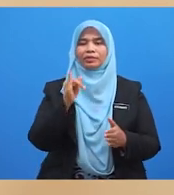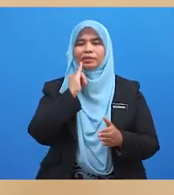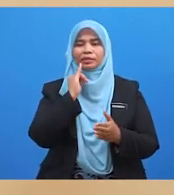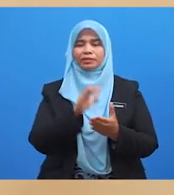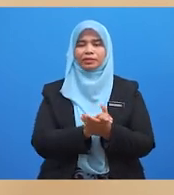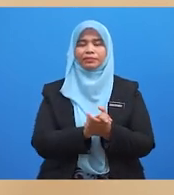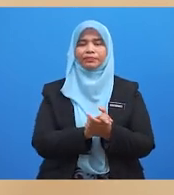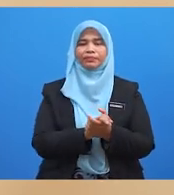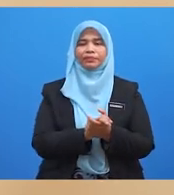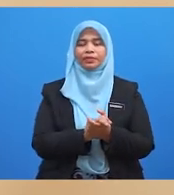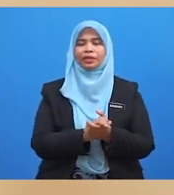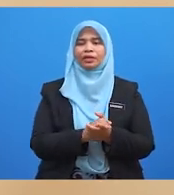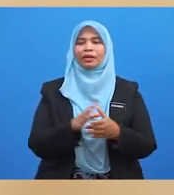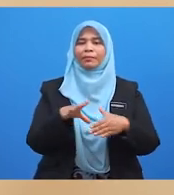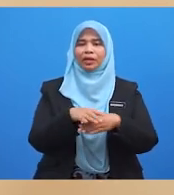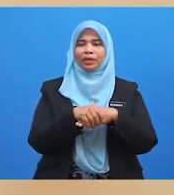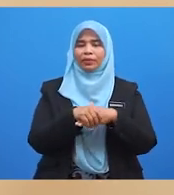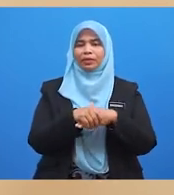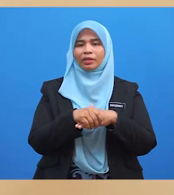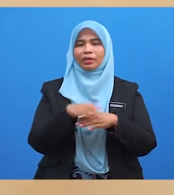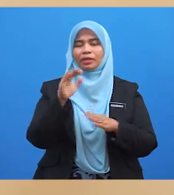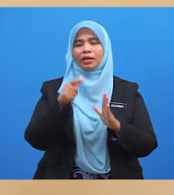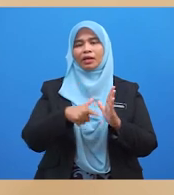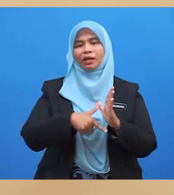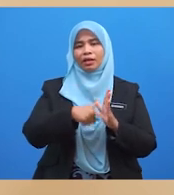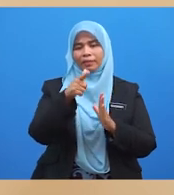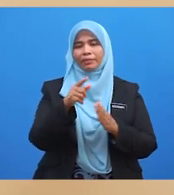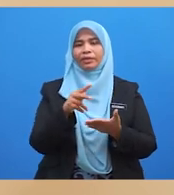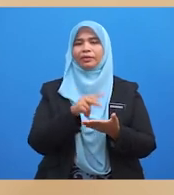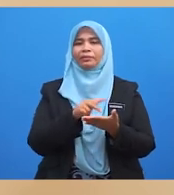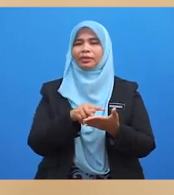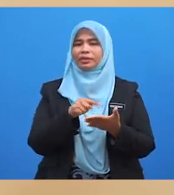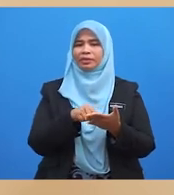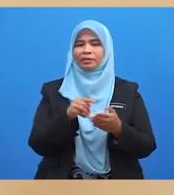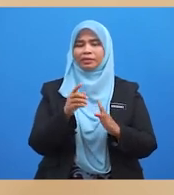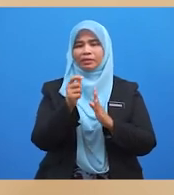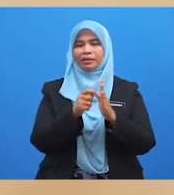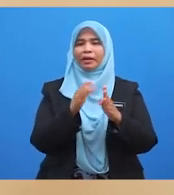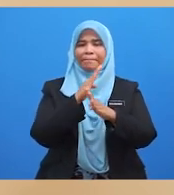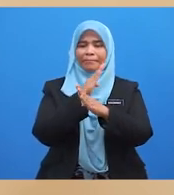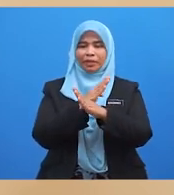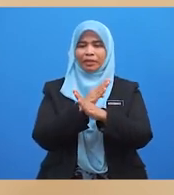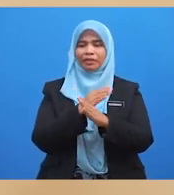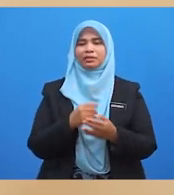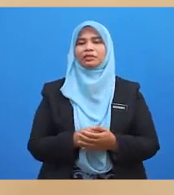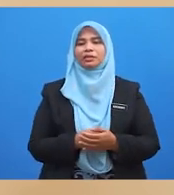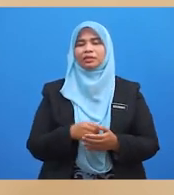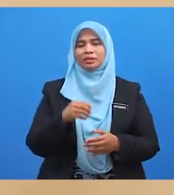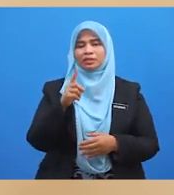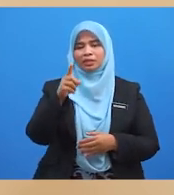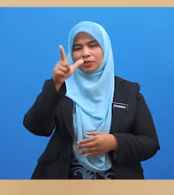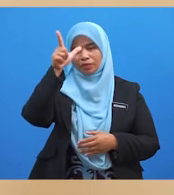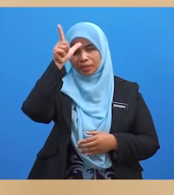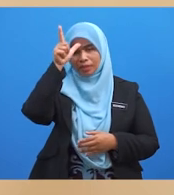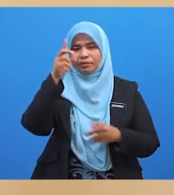sahaja. Perkahwinan yang melebihi bilangan ini akan terbatal. Seandainya seorang lelaki